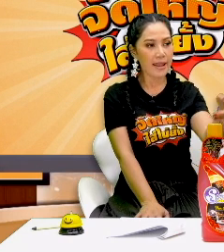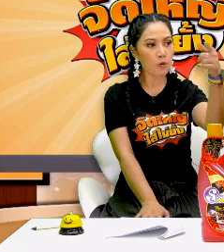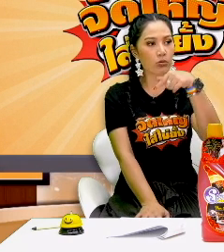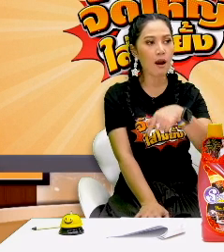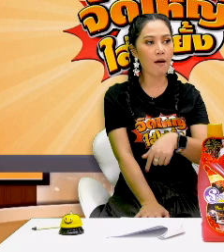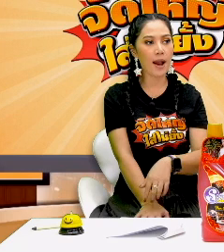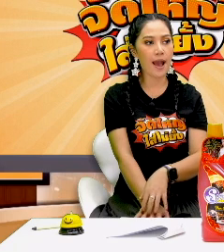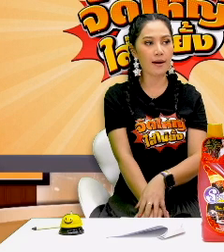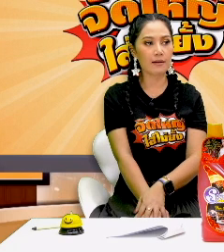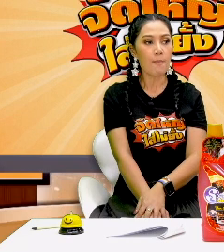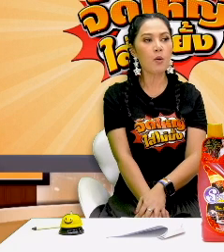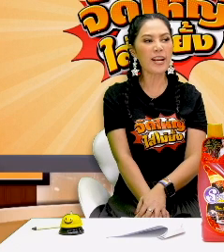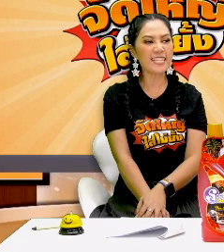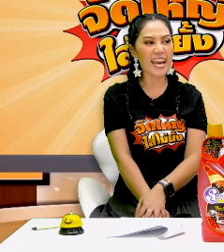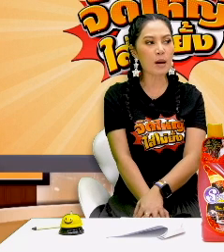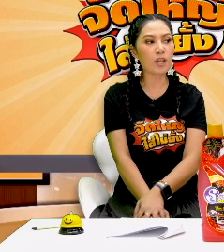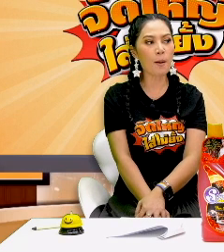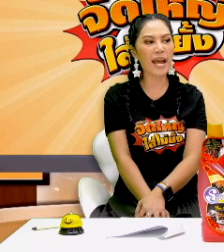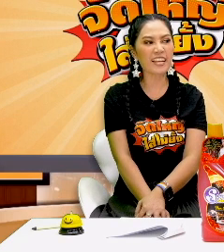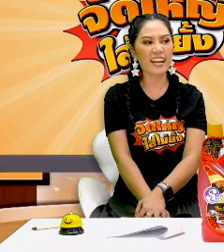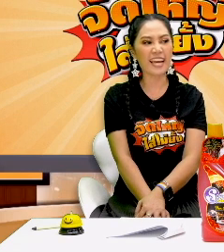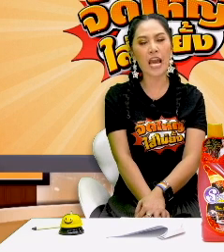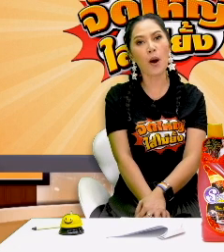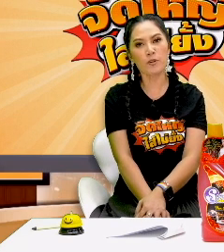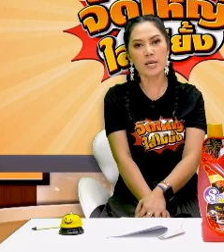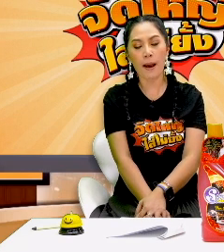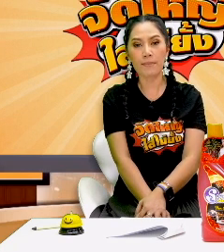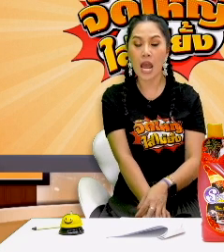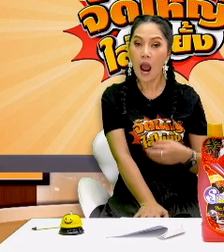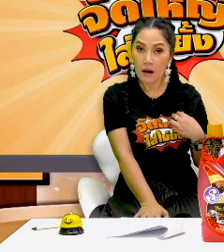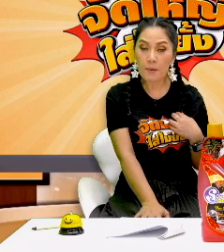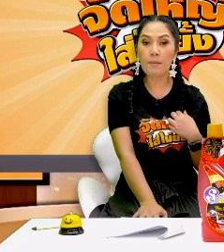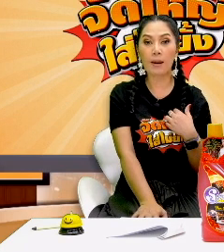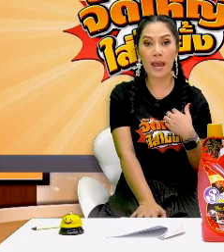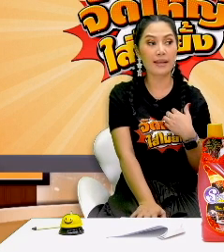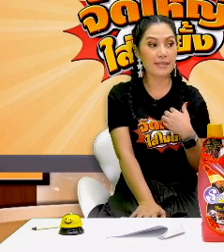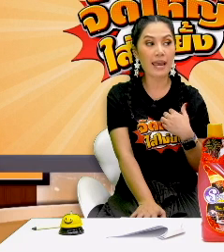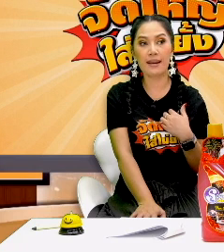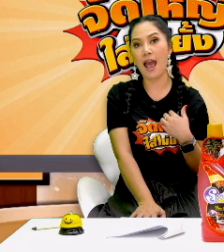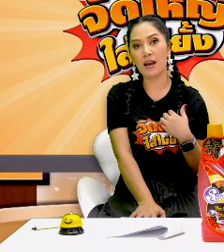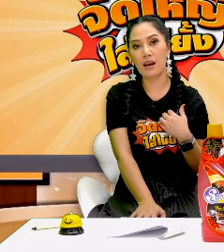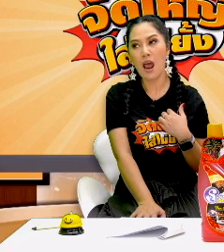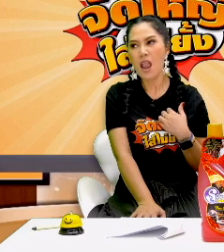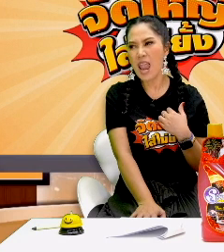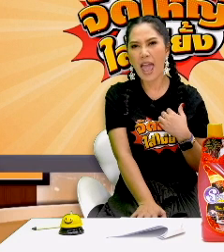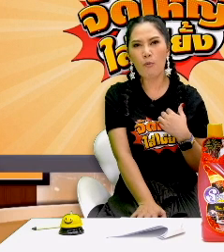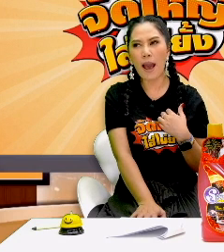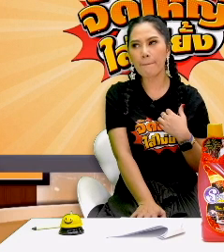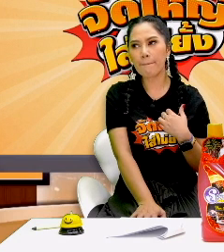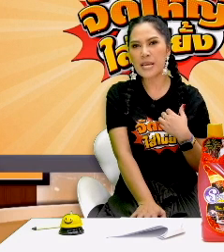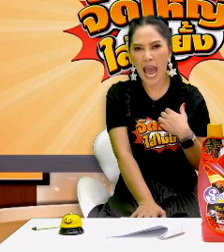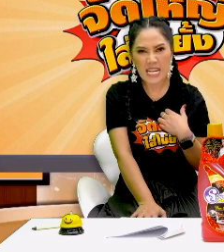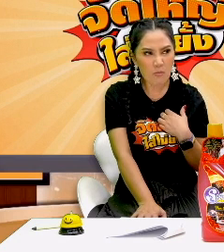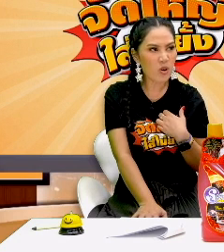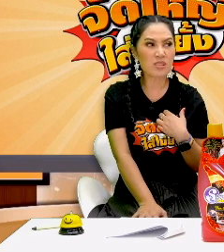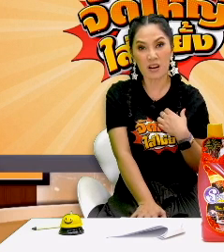ม้นถูกต้องมากมึงว่าในใจเด็กมันทรมานขนาดไหนกับไอ้ความรู้สึกแบบเนี้ยเฮ้ยมันเป็นบาดแผลในใจนะแล้วแบบ